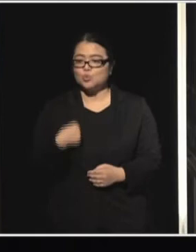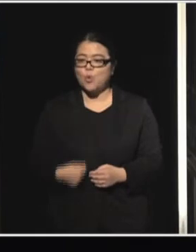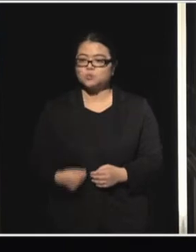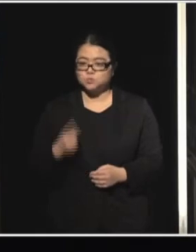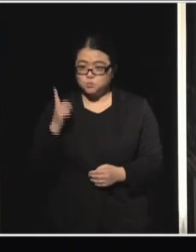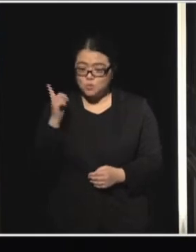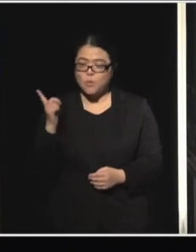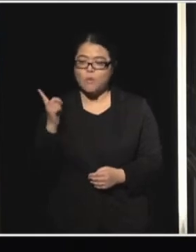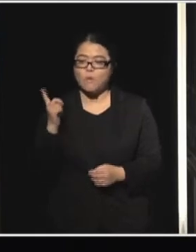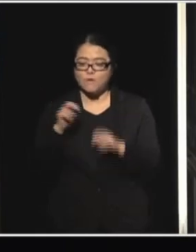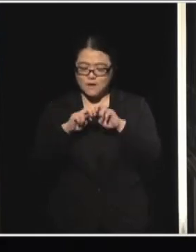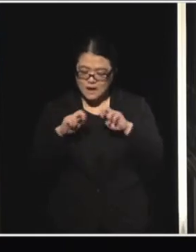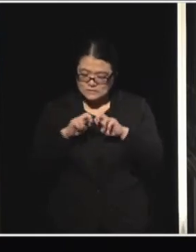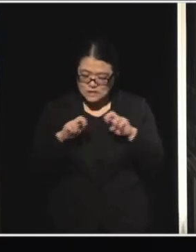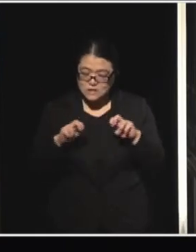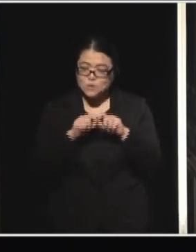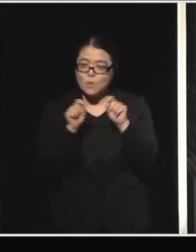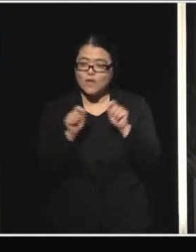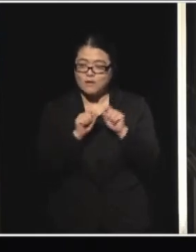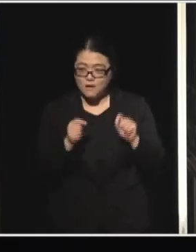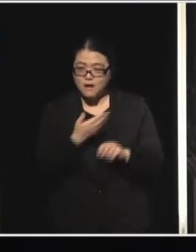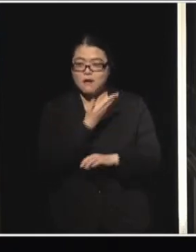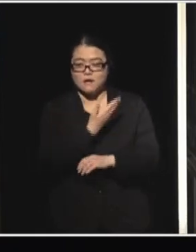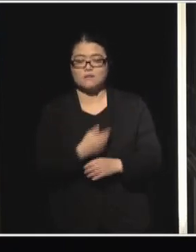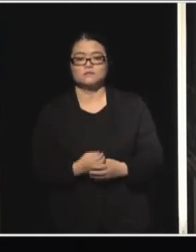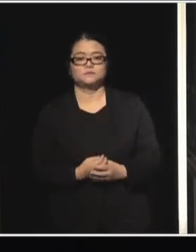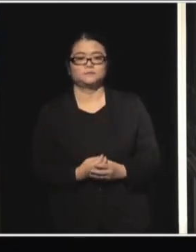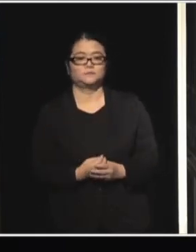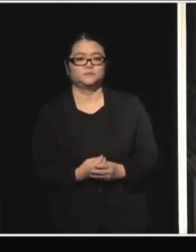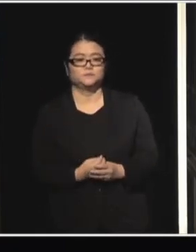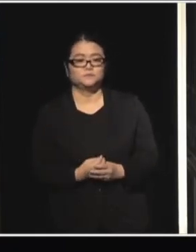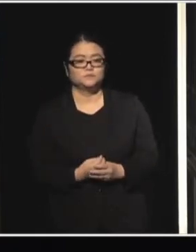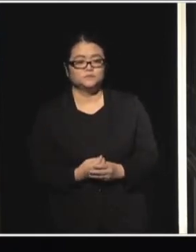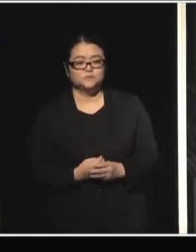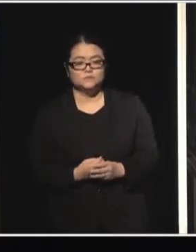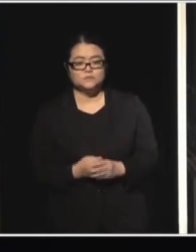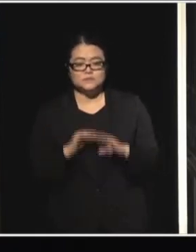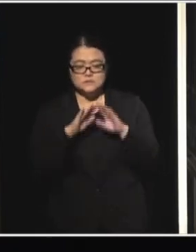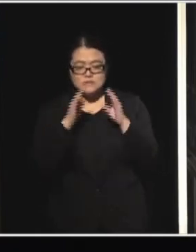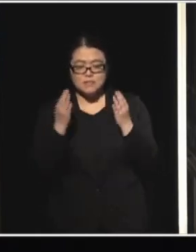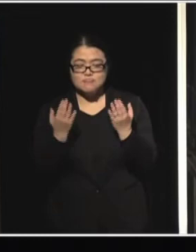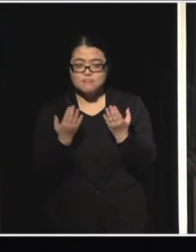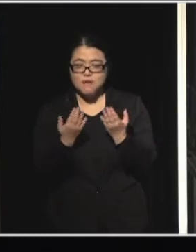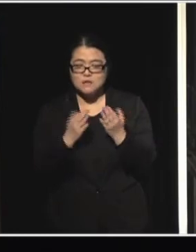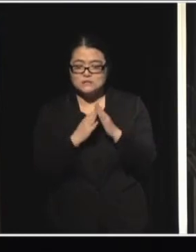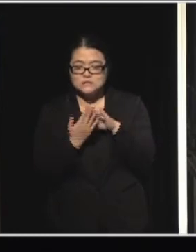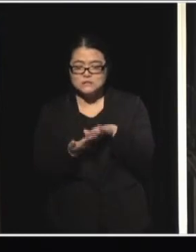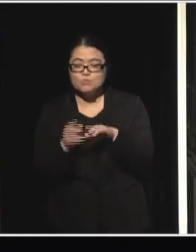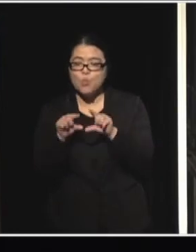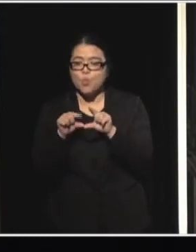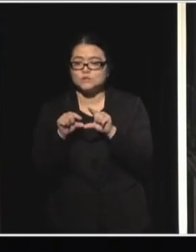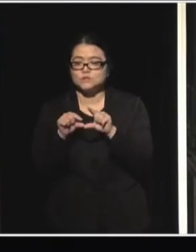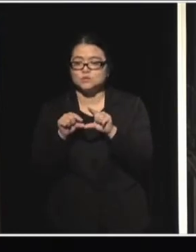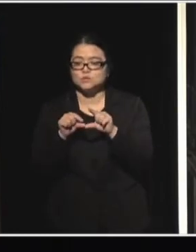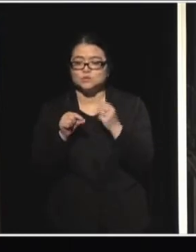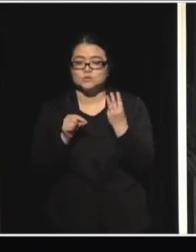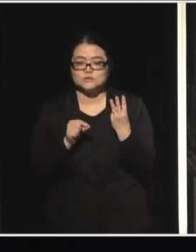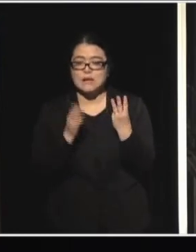は解析の結果なんですが全体の脂肪実が3.8%で